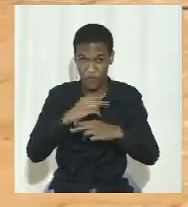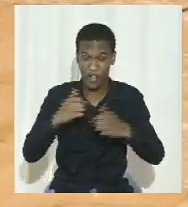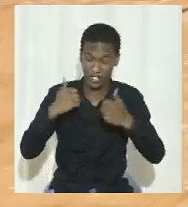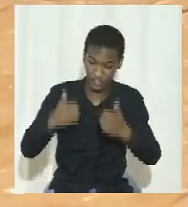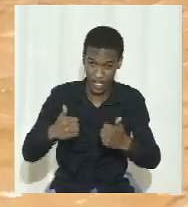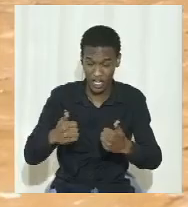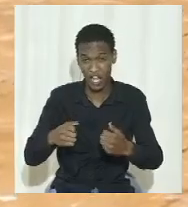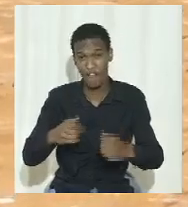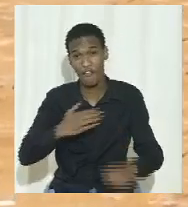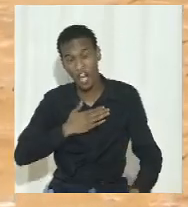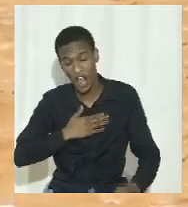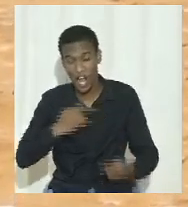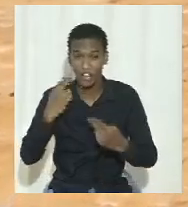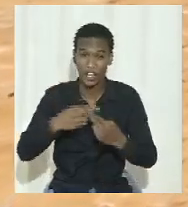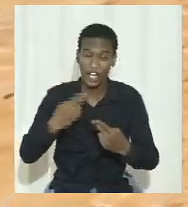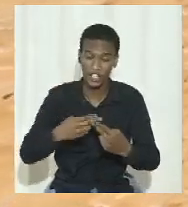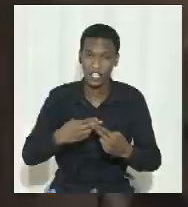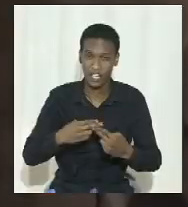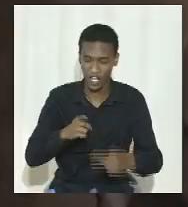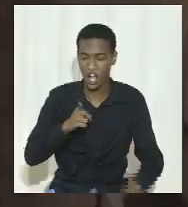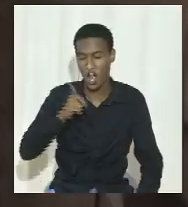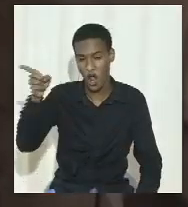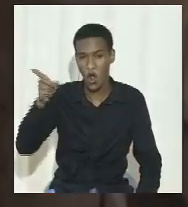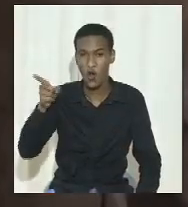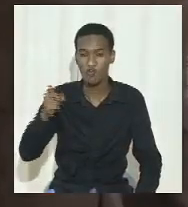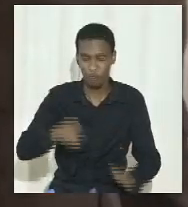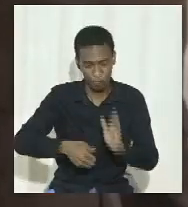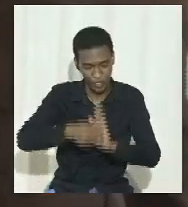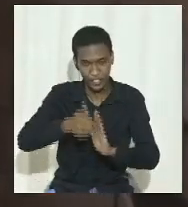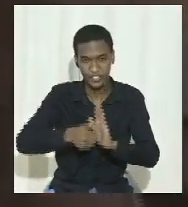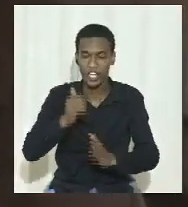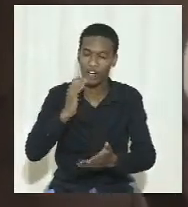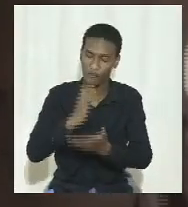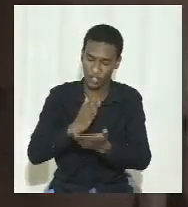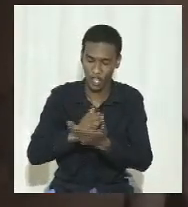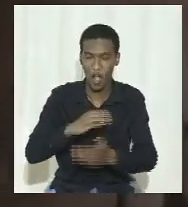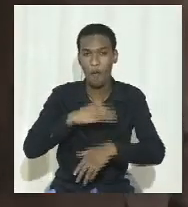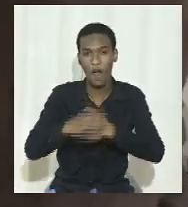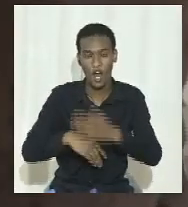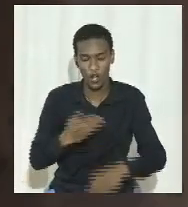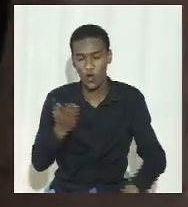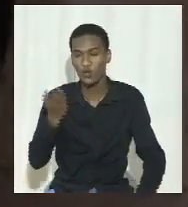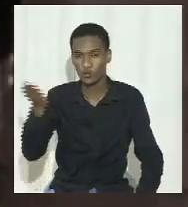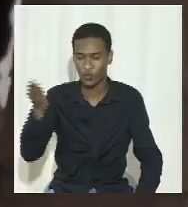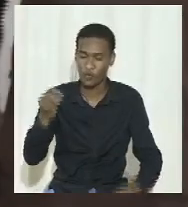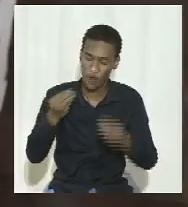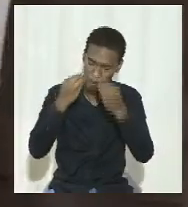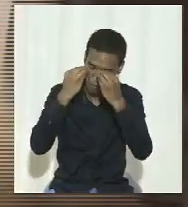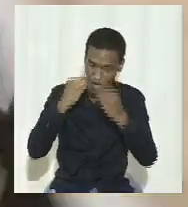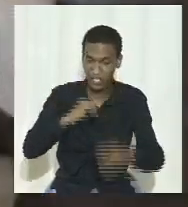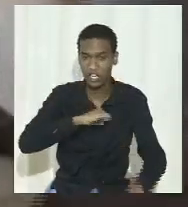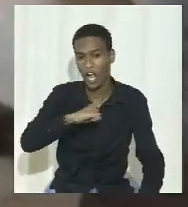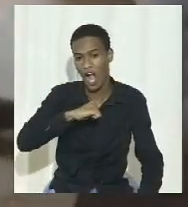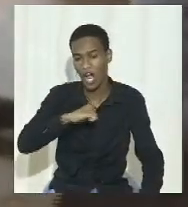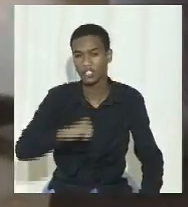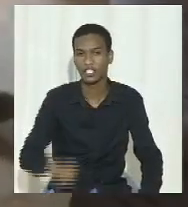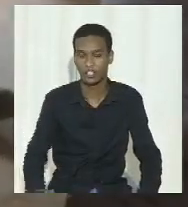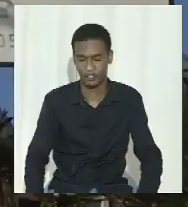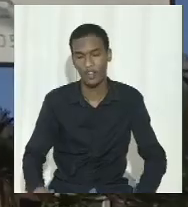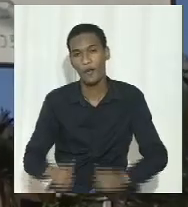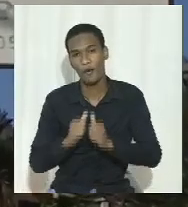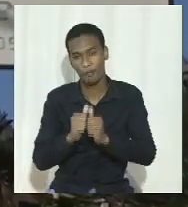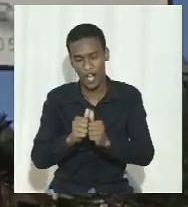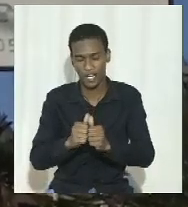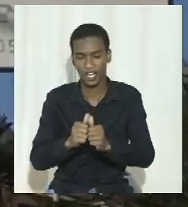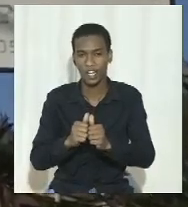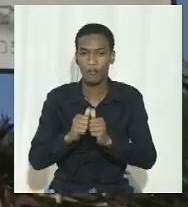ny fahaizana ny taranja fototra siantifika ny ministera ny fampianarana teknika ary ny fampiofanana arakasa ny arana ny